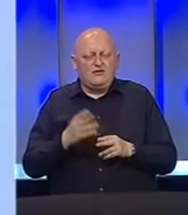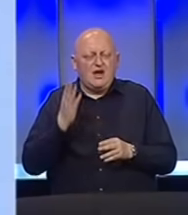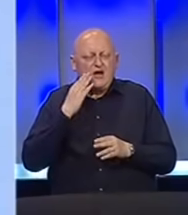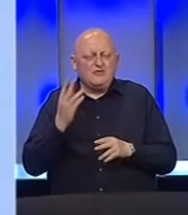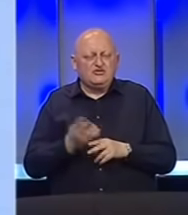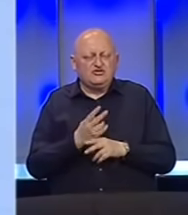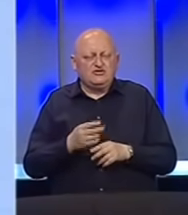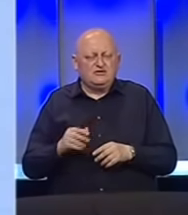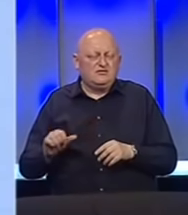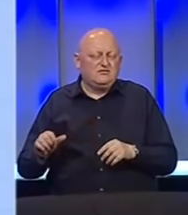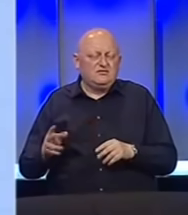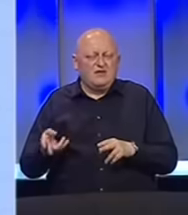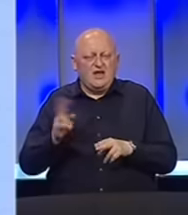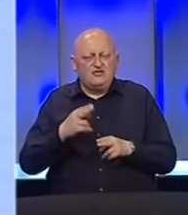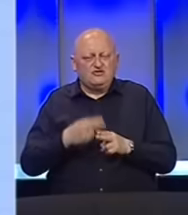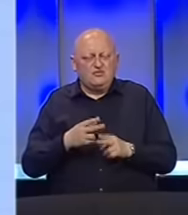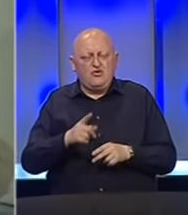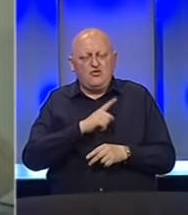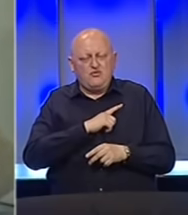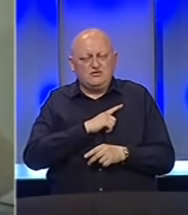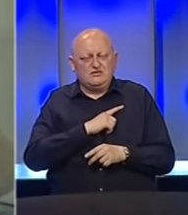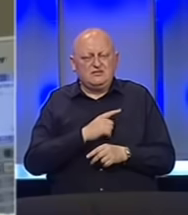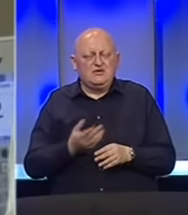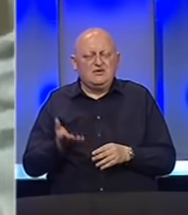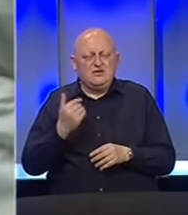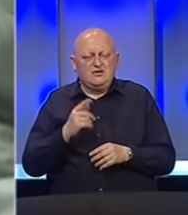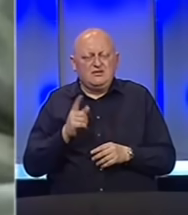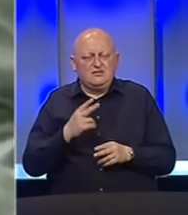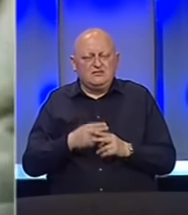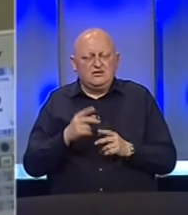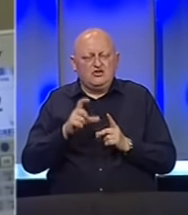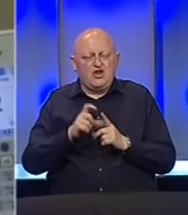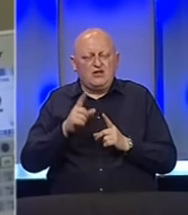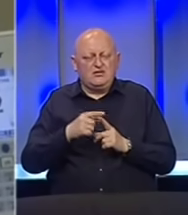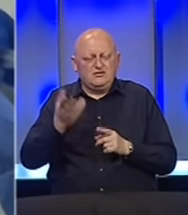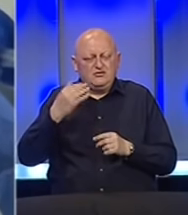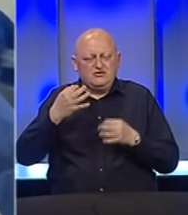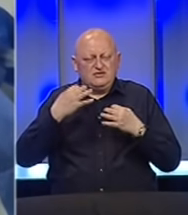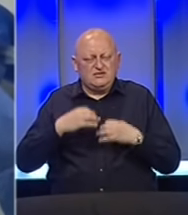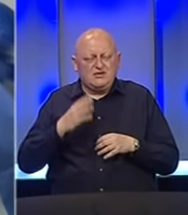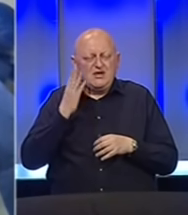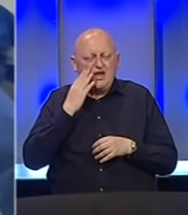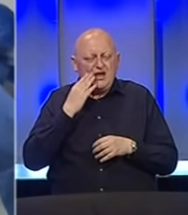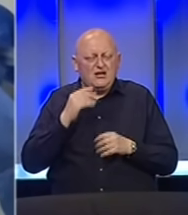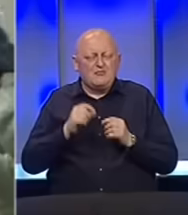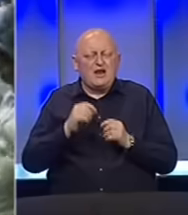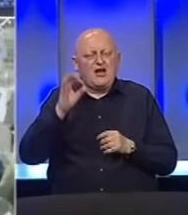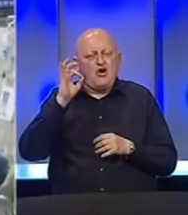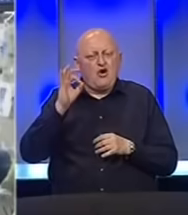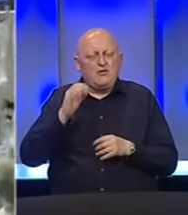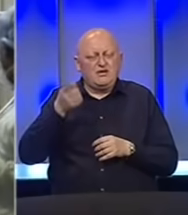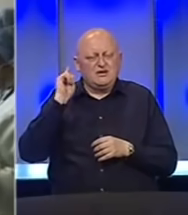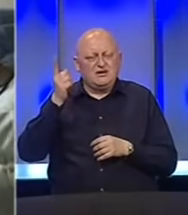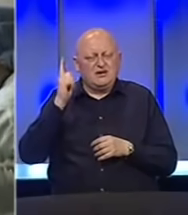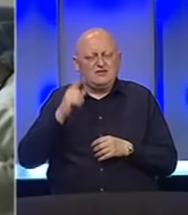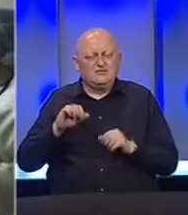Države su i dalje zemlja sa najviše zaraženih i preminulih. Iako nije spomenuo Donalda Trumpa, bivši predsjednik Sjedinjenih Država Barack Obama